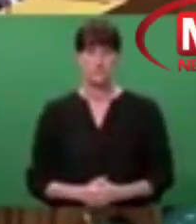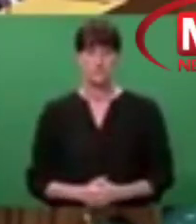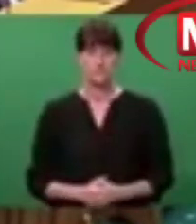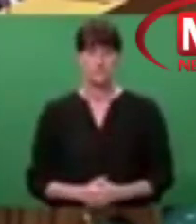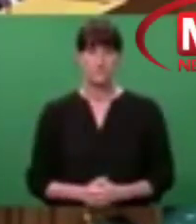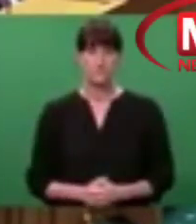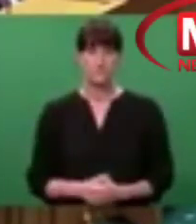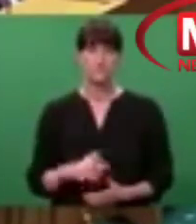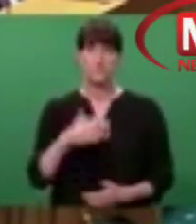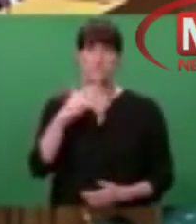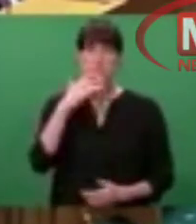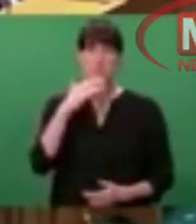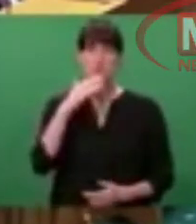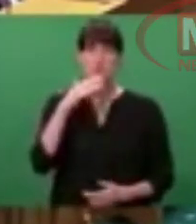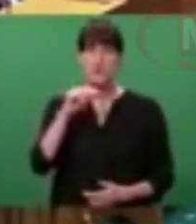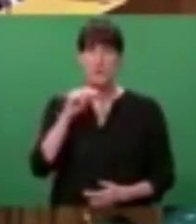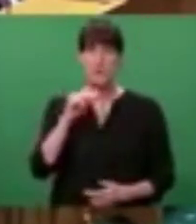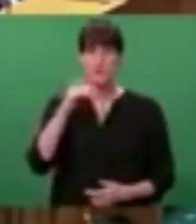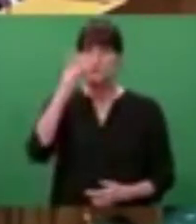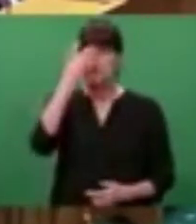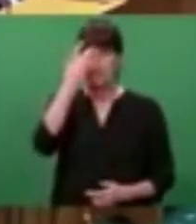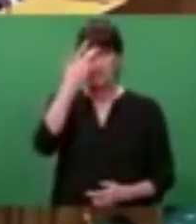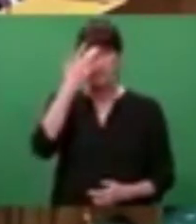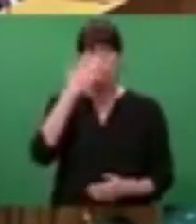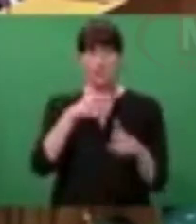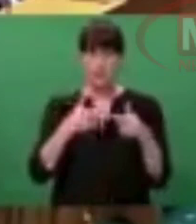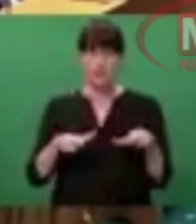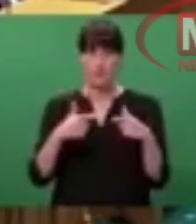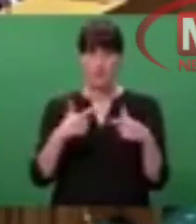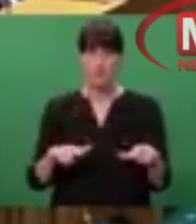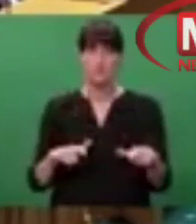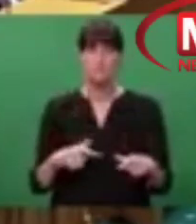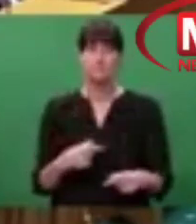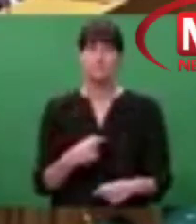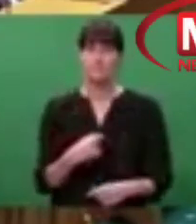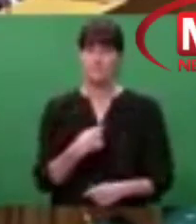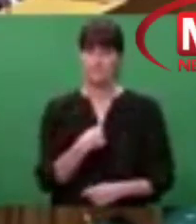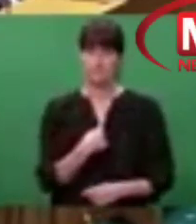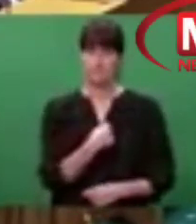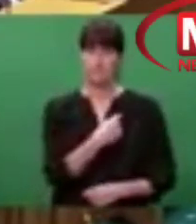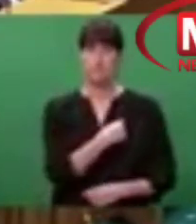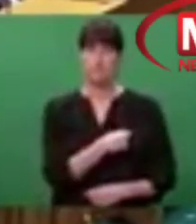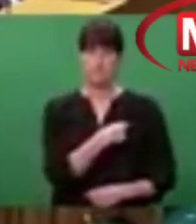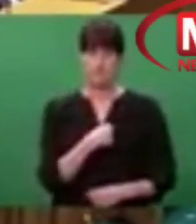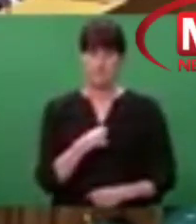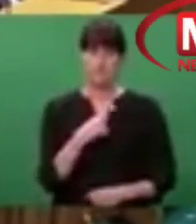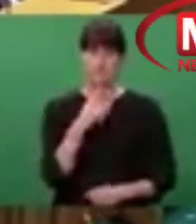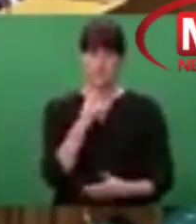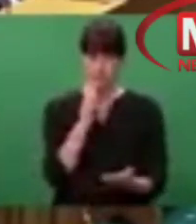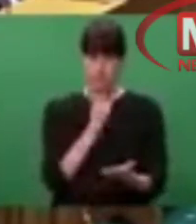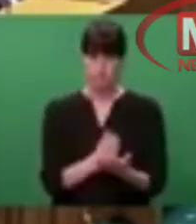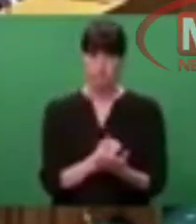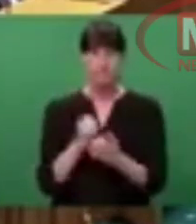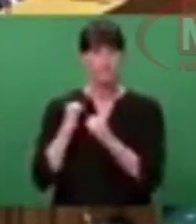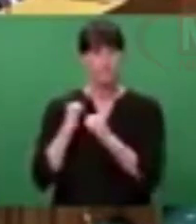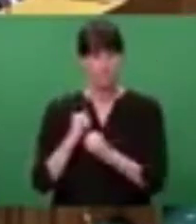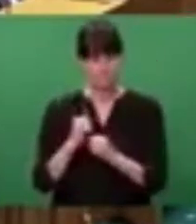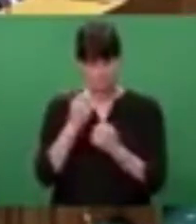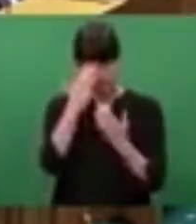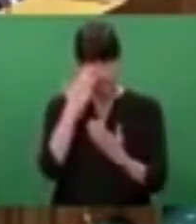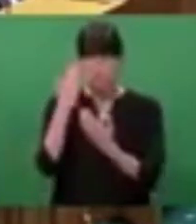एक अहम गौरव शर्मा सत्यनिष्ठ तहत शुद्ध राज करने वास्तविक त्याचे